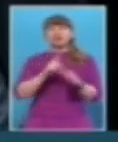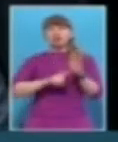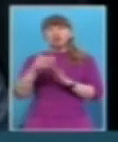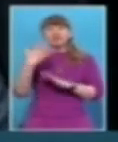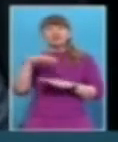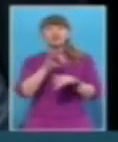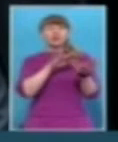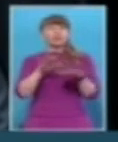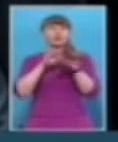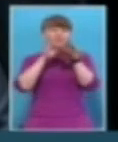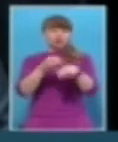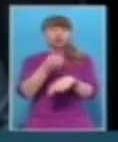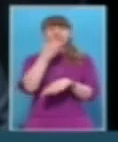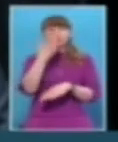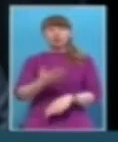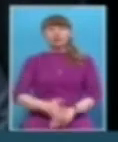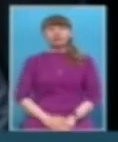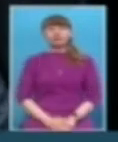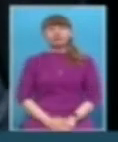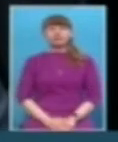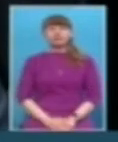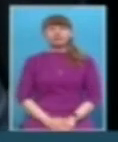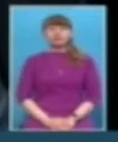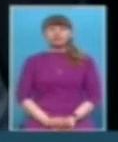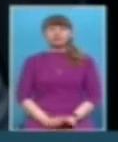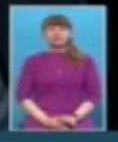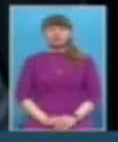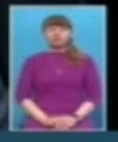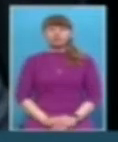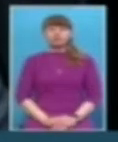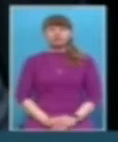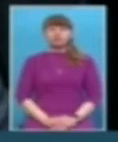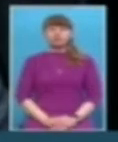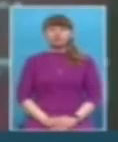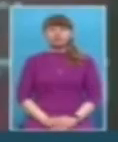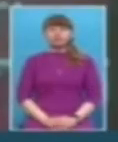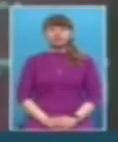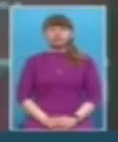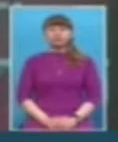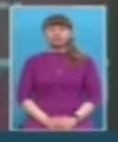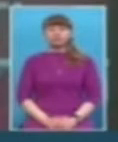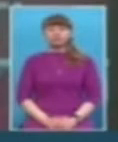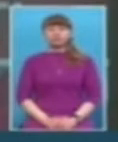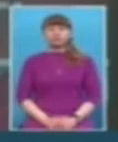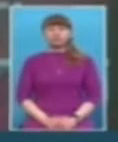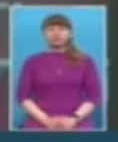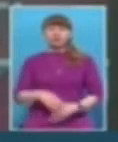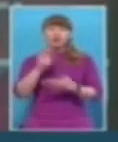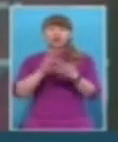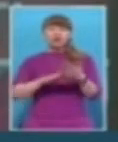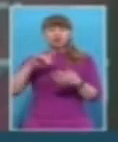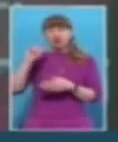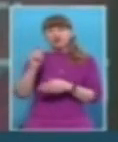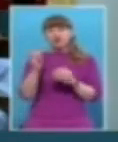мероприятия с возложения венков. Венков, цветов к нашим погибшим товарищам. Война длилась почти 10